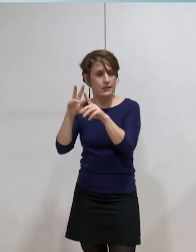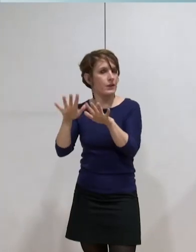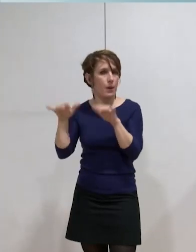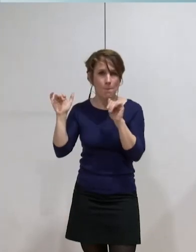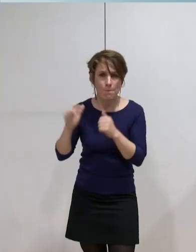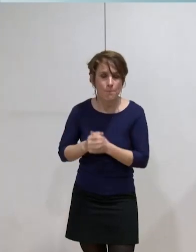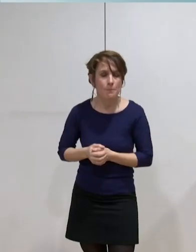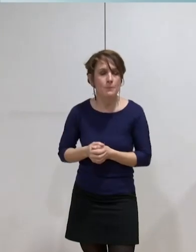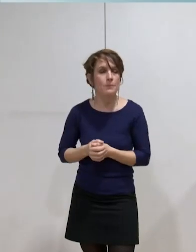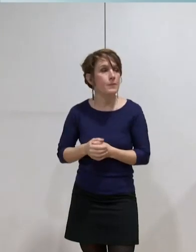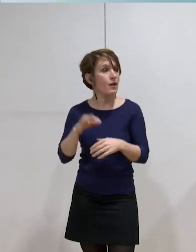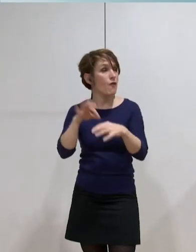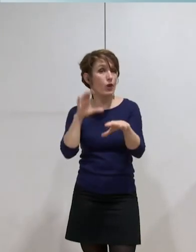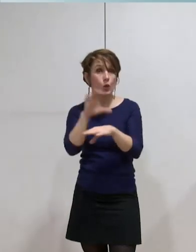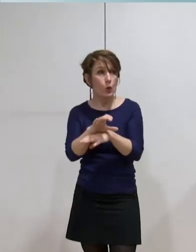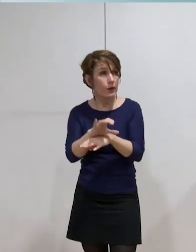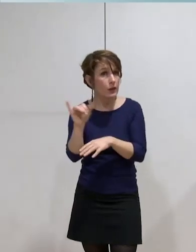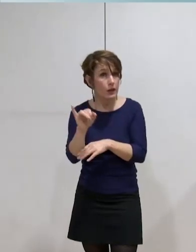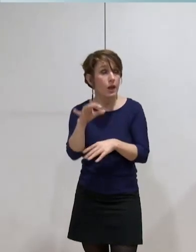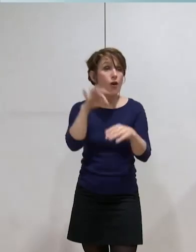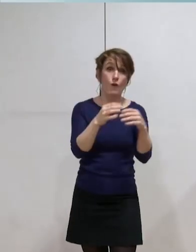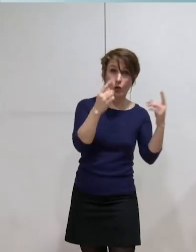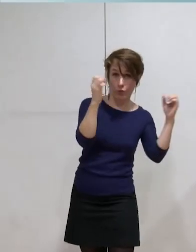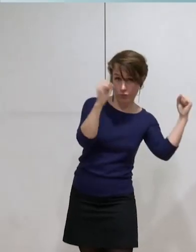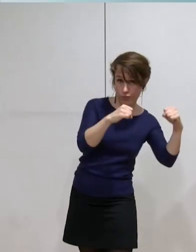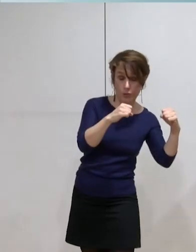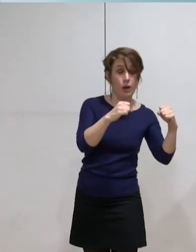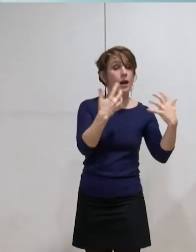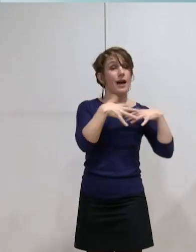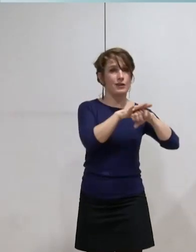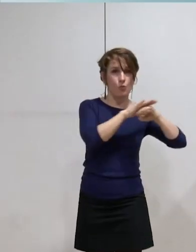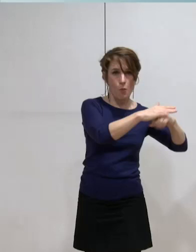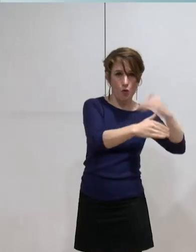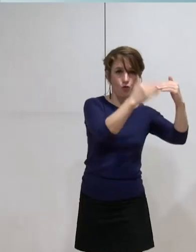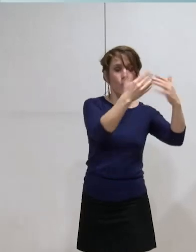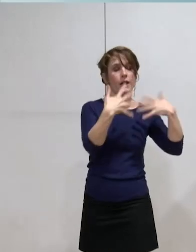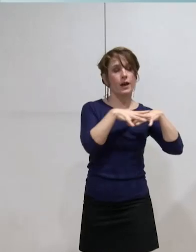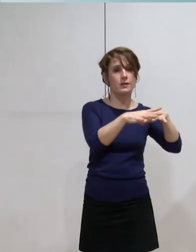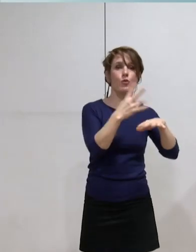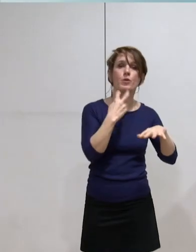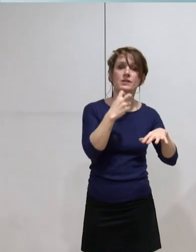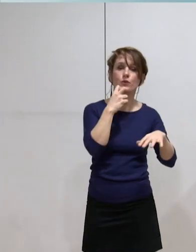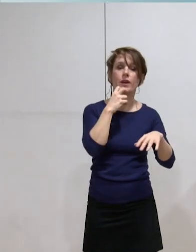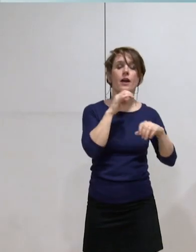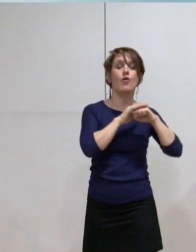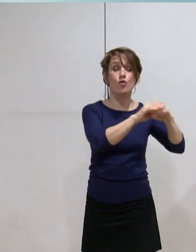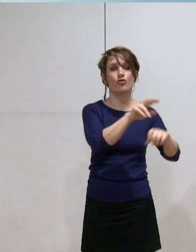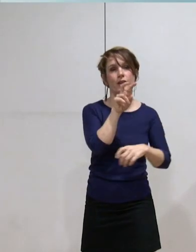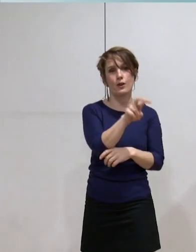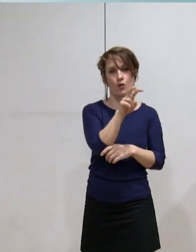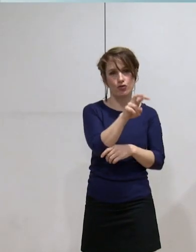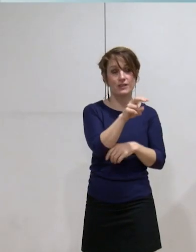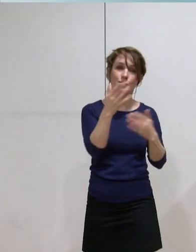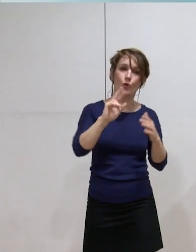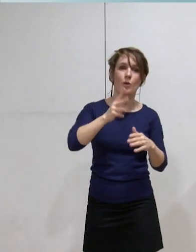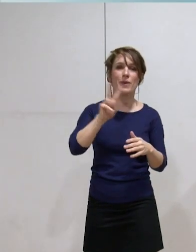civile qui vote contre et qui vote pour donc le rassemblement de gauche et de progrès rassemblement citoyen de la gauche et les écologistes ce